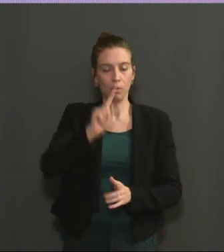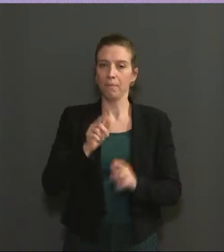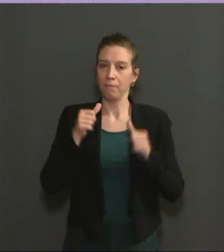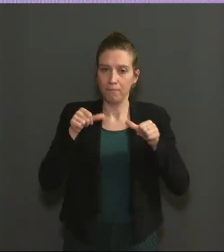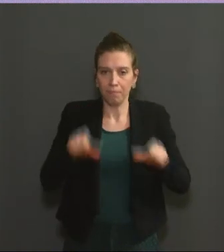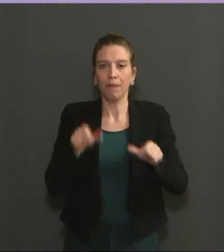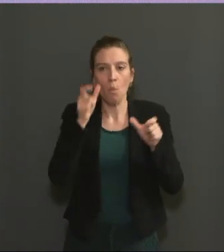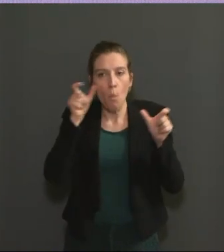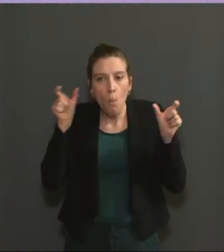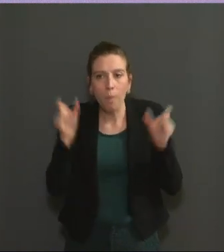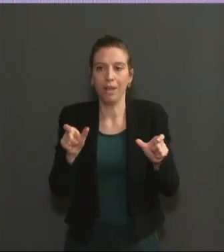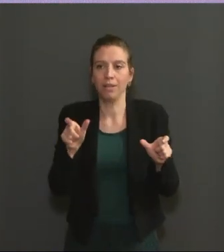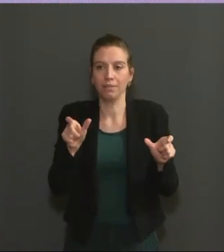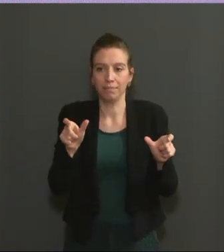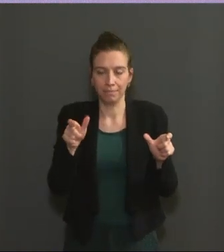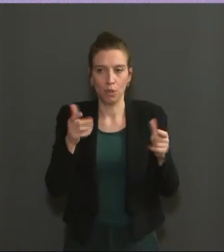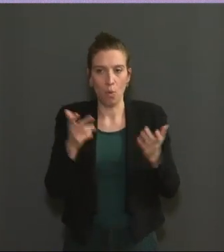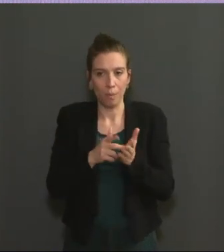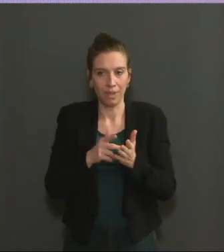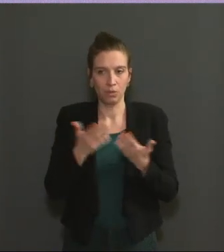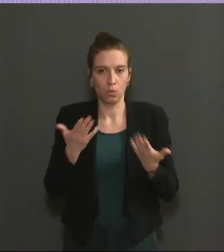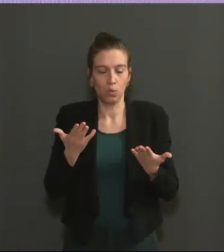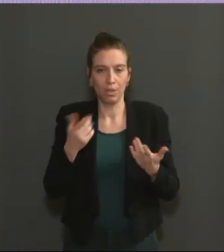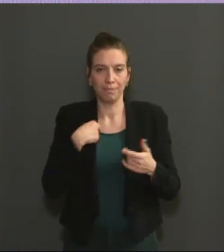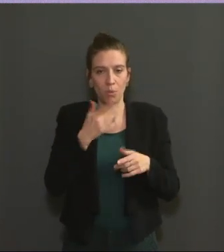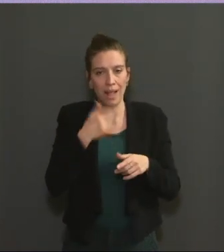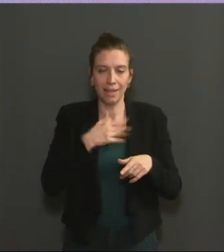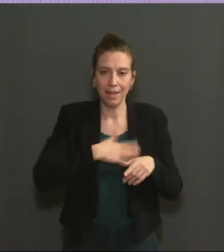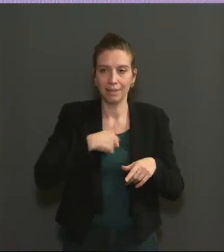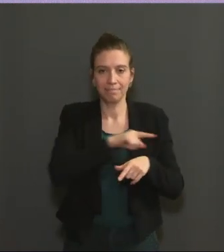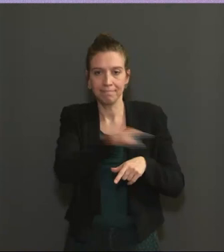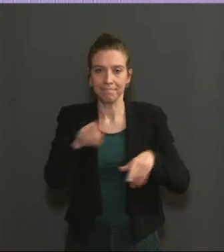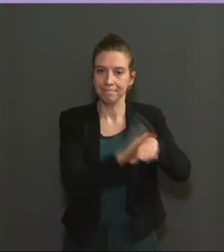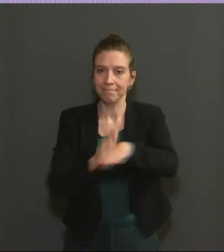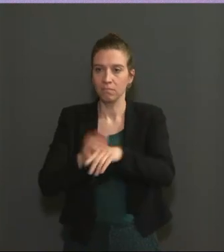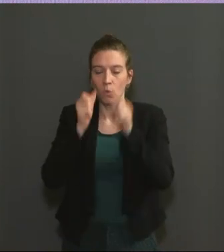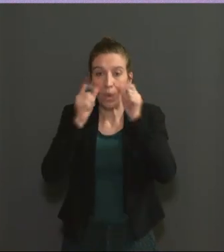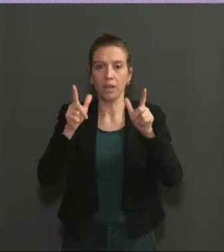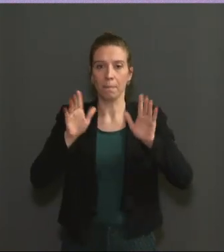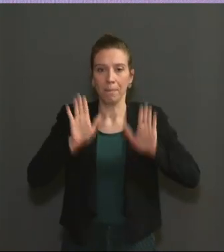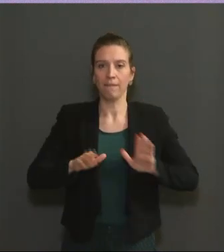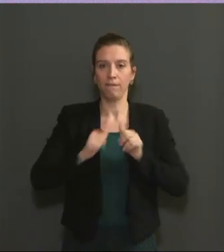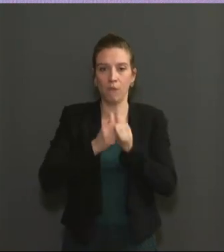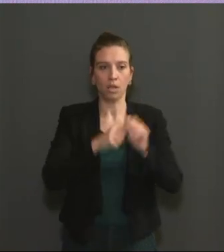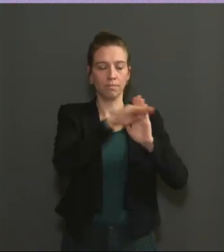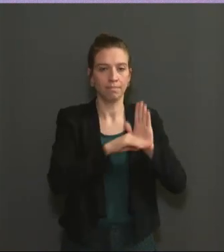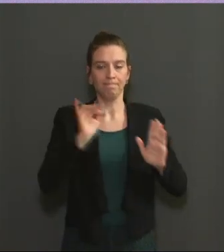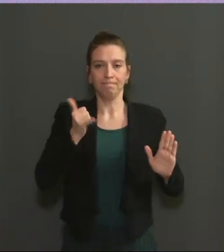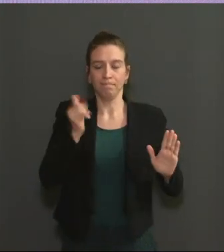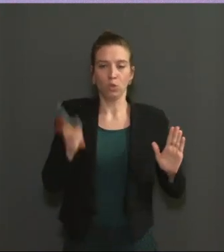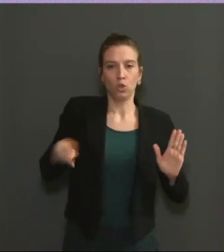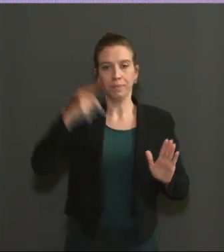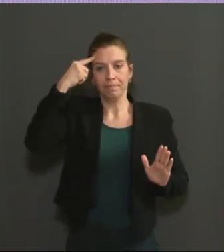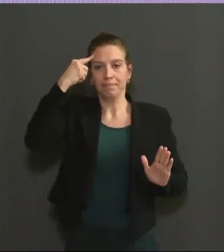weekal om de regels terug wat te gaan opvolgen er is immers maar één manier om dit virus onder controle te